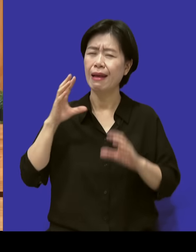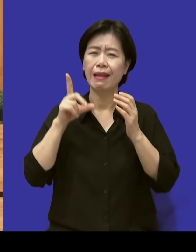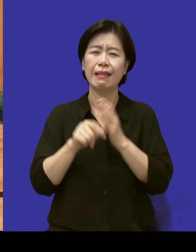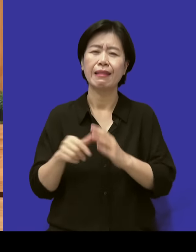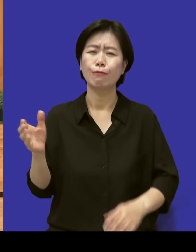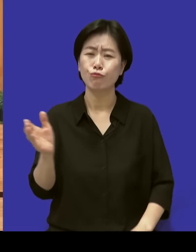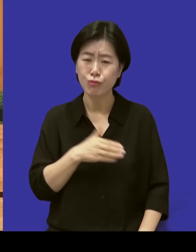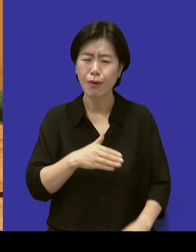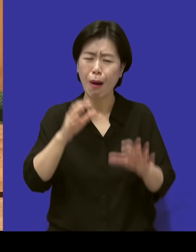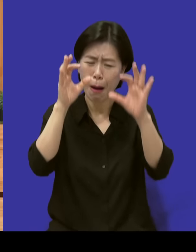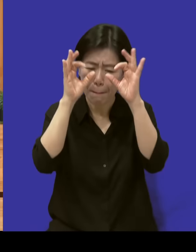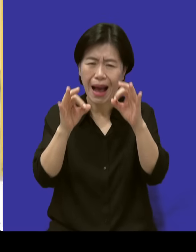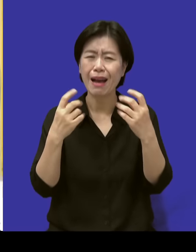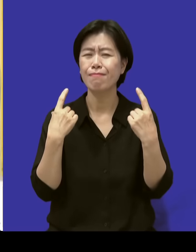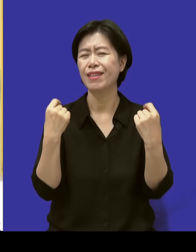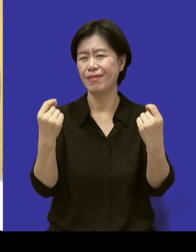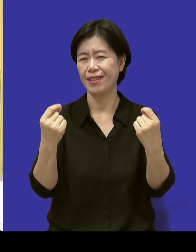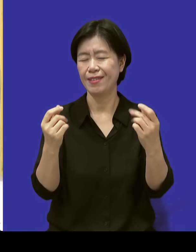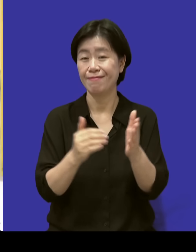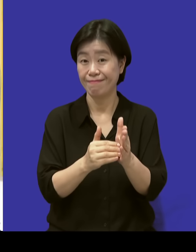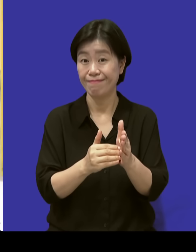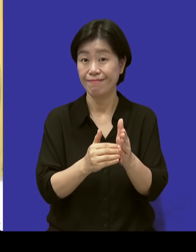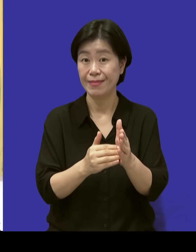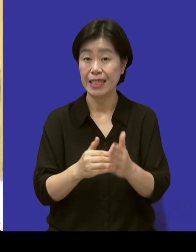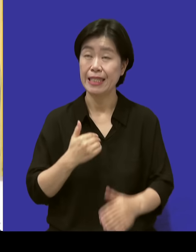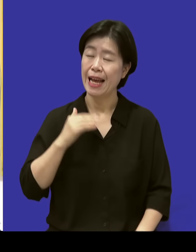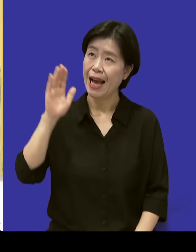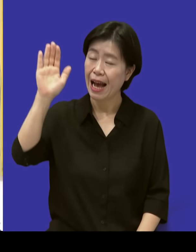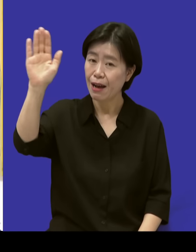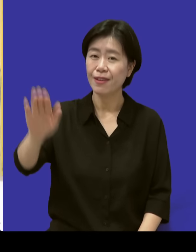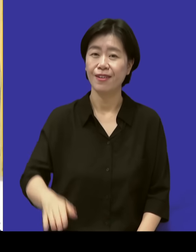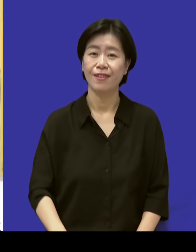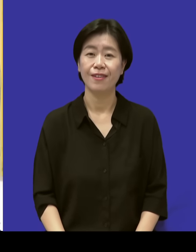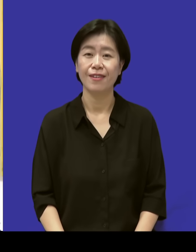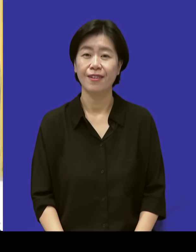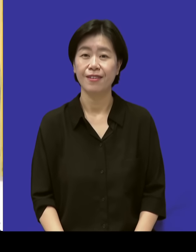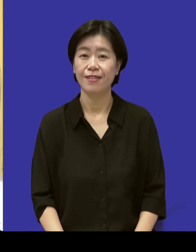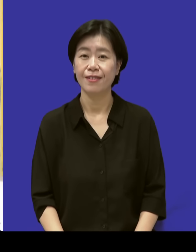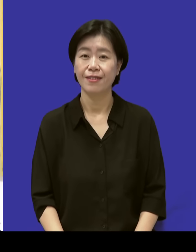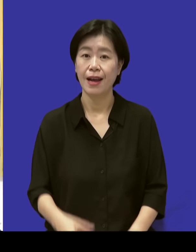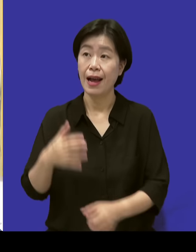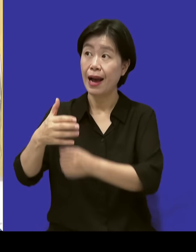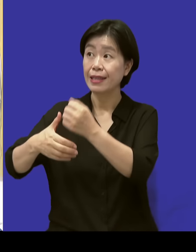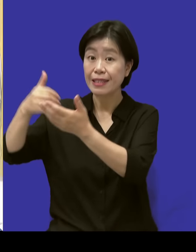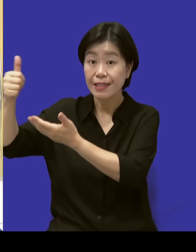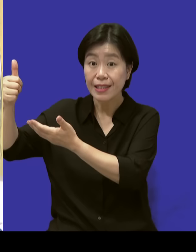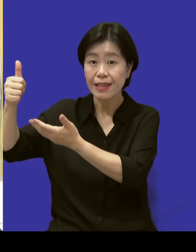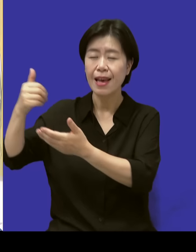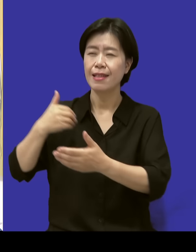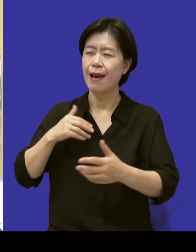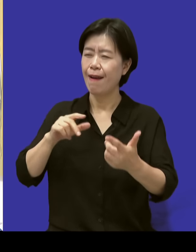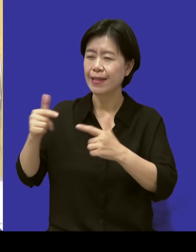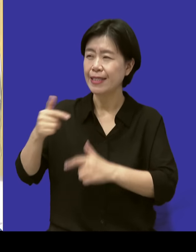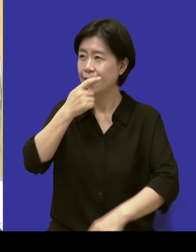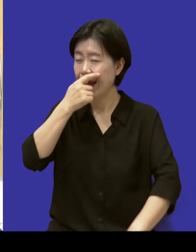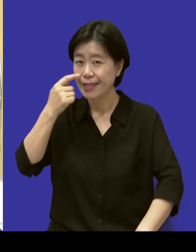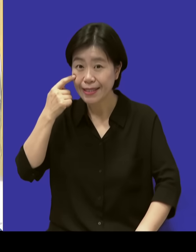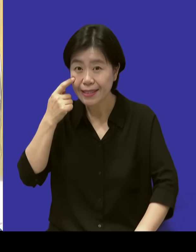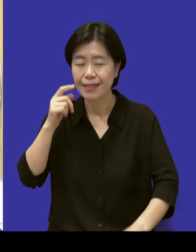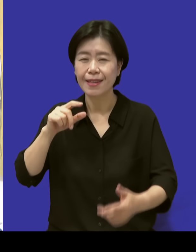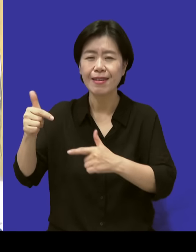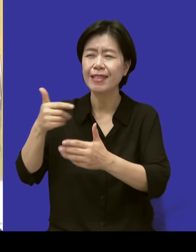프로그램이고. 아, 그래요? 보면서 나도 언젠가는 하나님이 간증거리를 주시고 예. 또 체험을